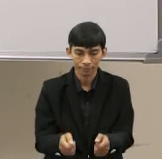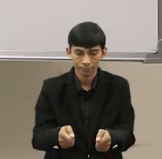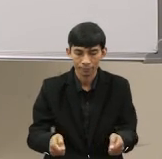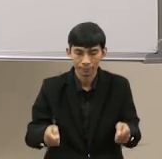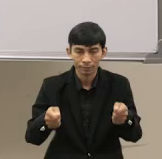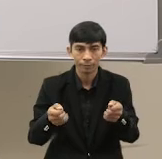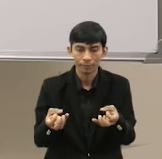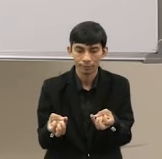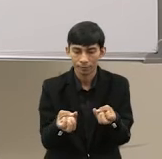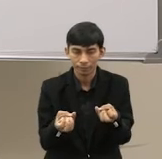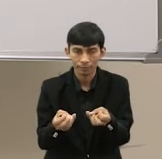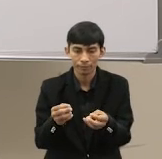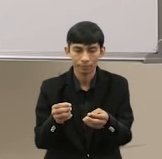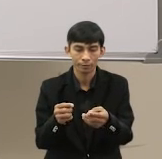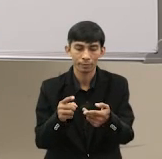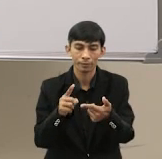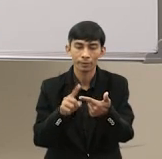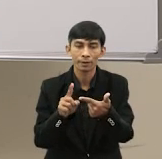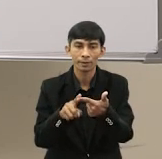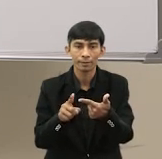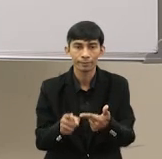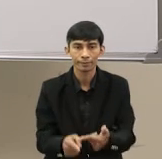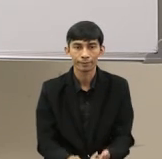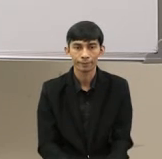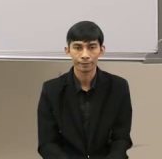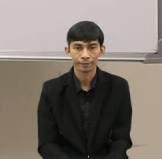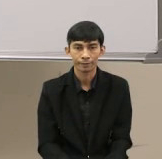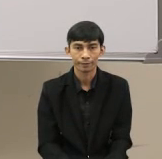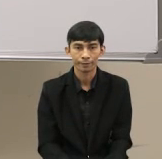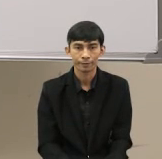ba sợi tì phí